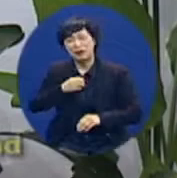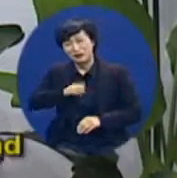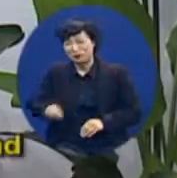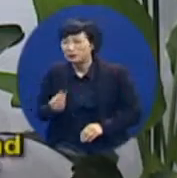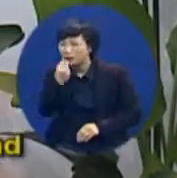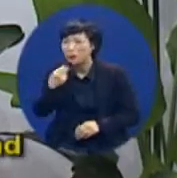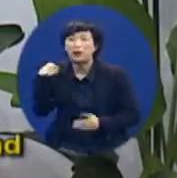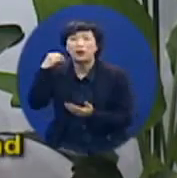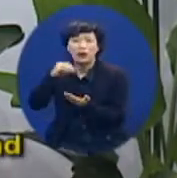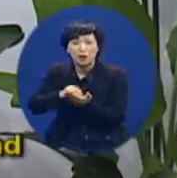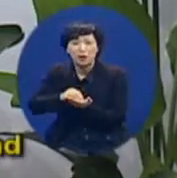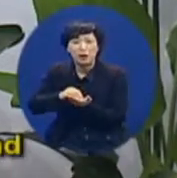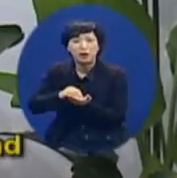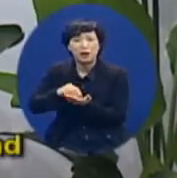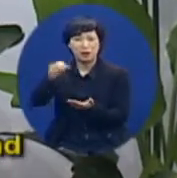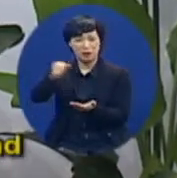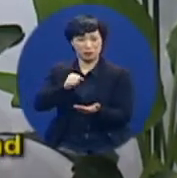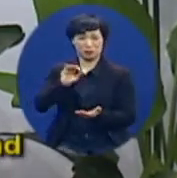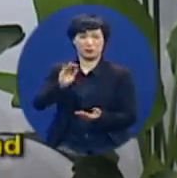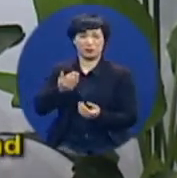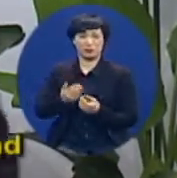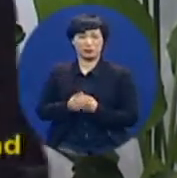생명 찾았고